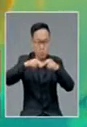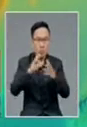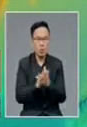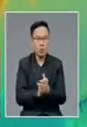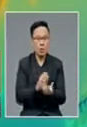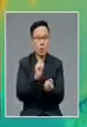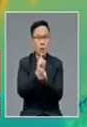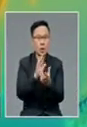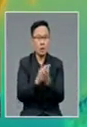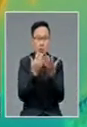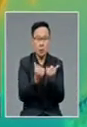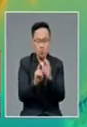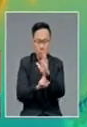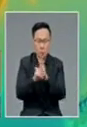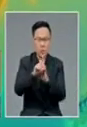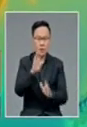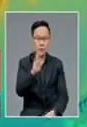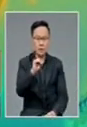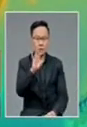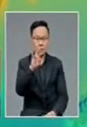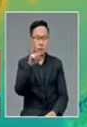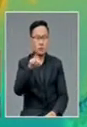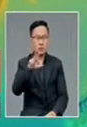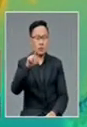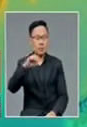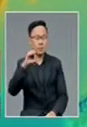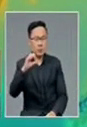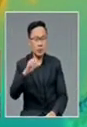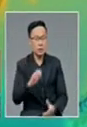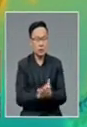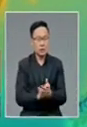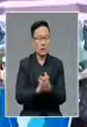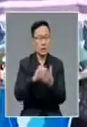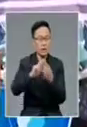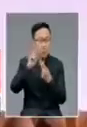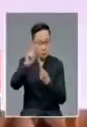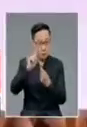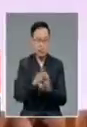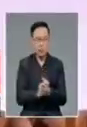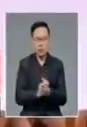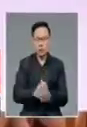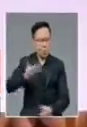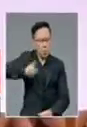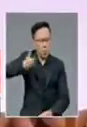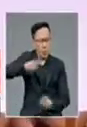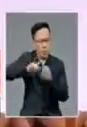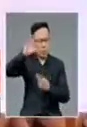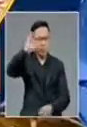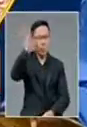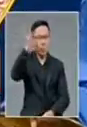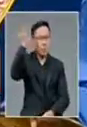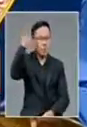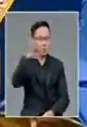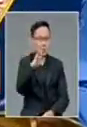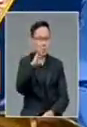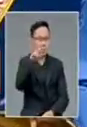ติล่าสุด 47.3 องศาเซลเซียสเนี่ยเป็นรองแค่อุณหภูมิร้อนสุดตลอดกาลซึ่งอยู่ที่ 47.8 องศาเซลเซียส